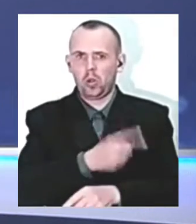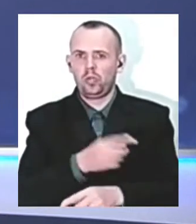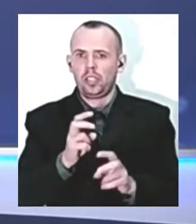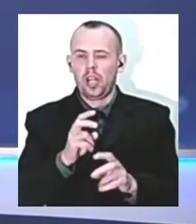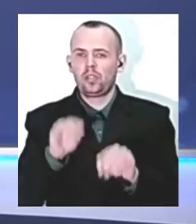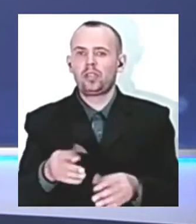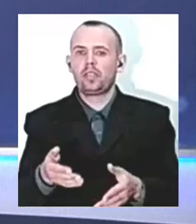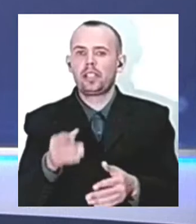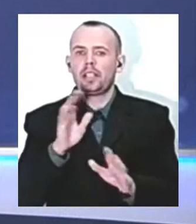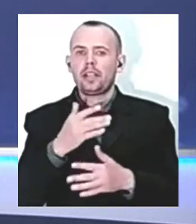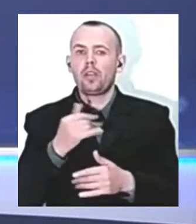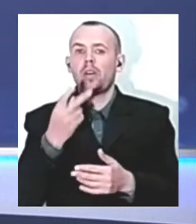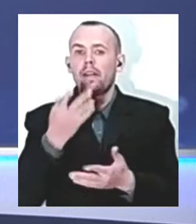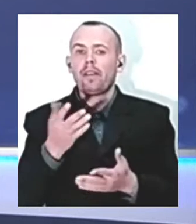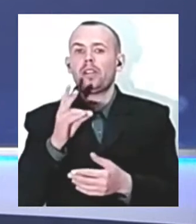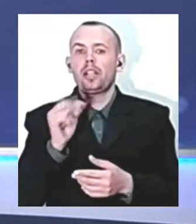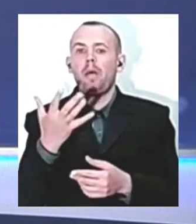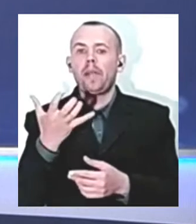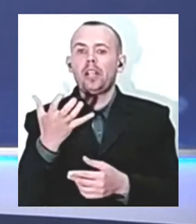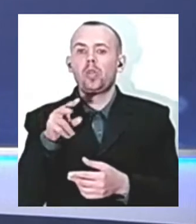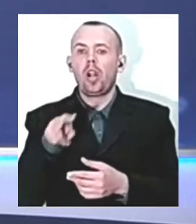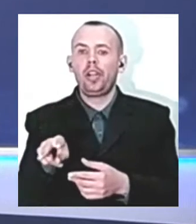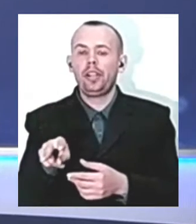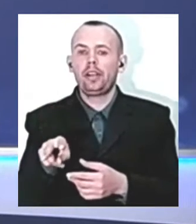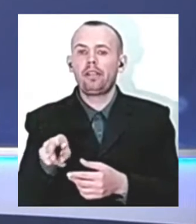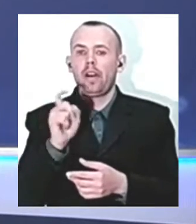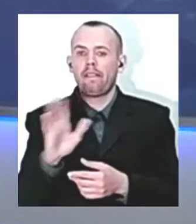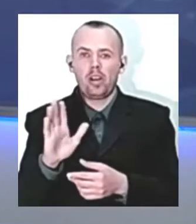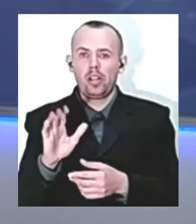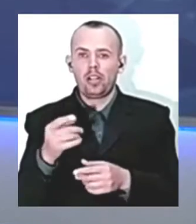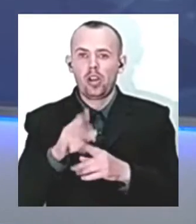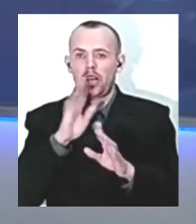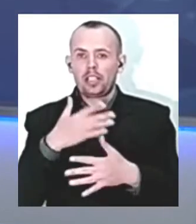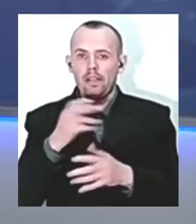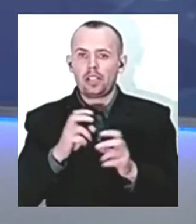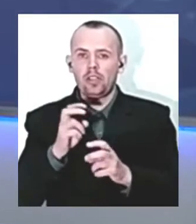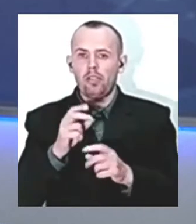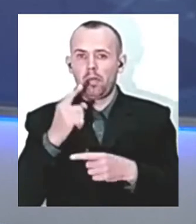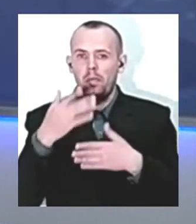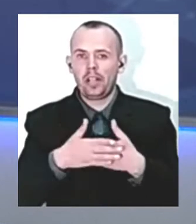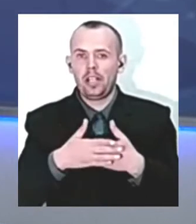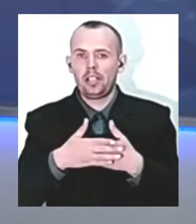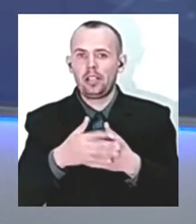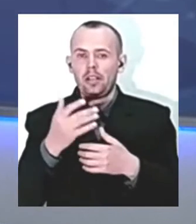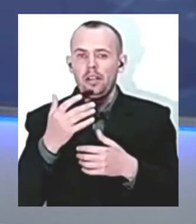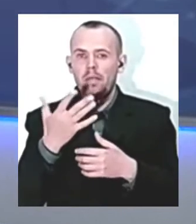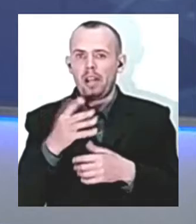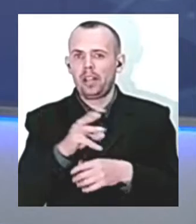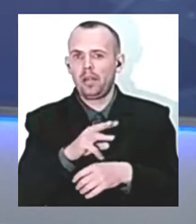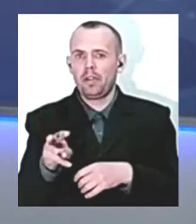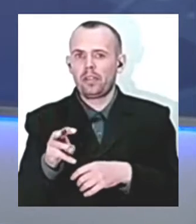дивіться, на 500 літрів хвилину кисневі станції близько 5 мільйонів. Для Подільська,